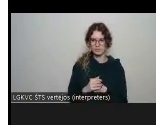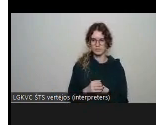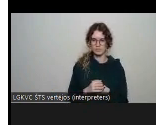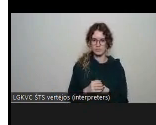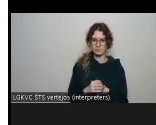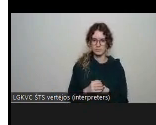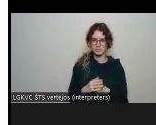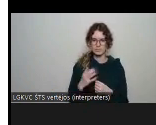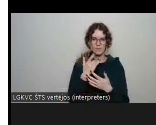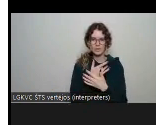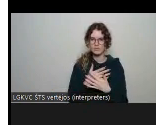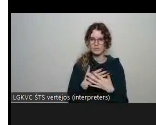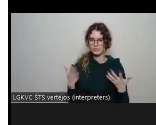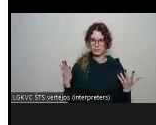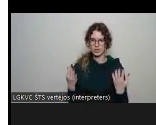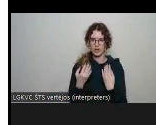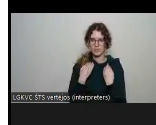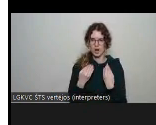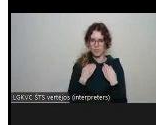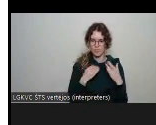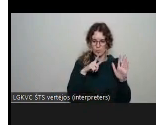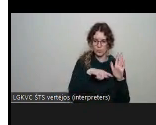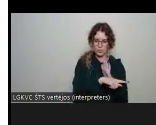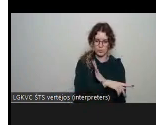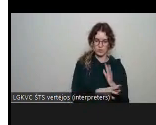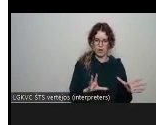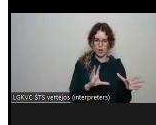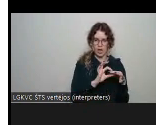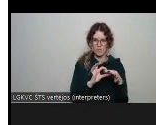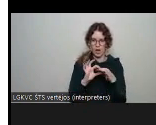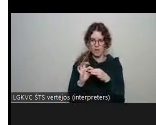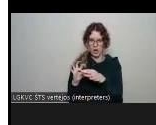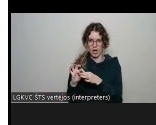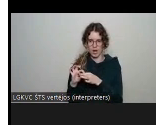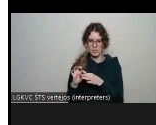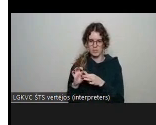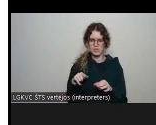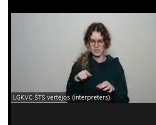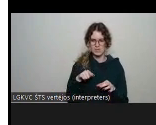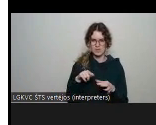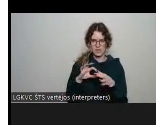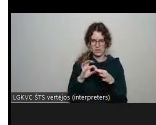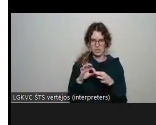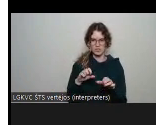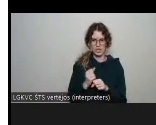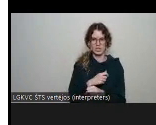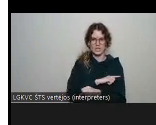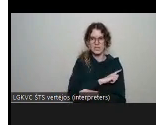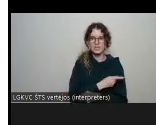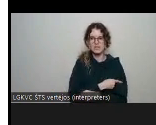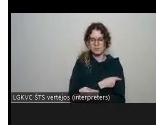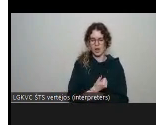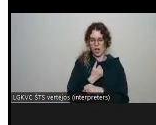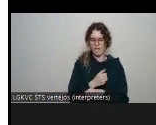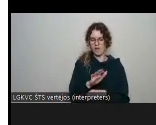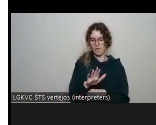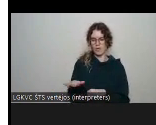įvairių dalykų turinio susietumas, kuris turi būti stiprinamas tam, kad būtų galima padėti mokiniams